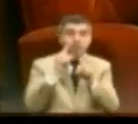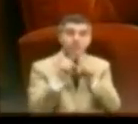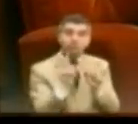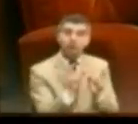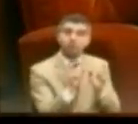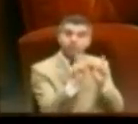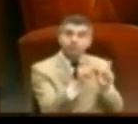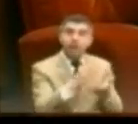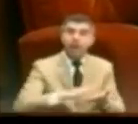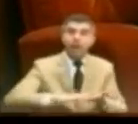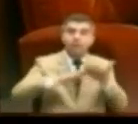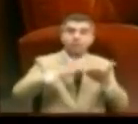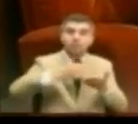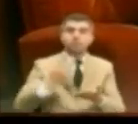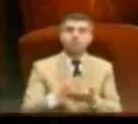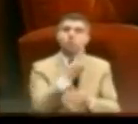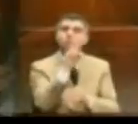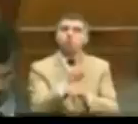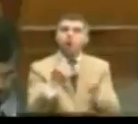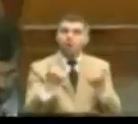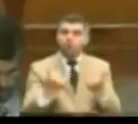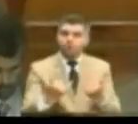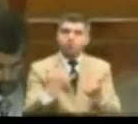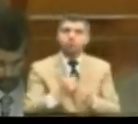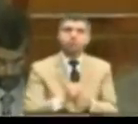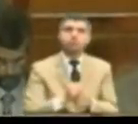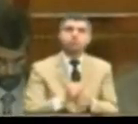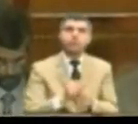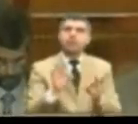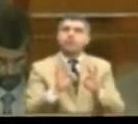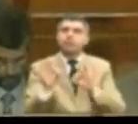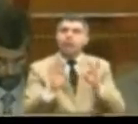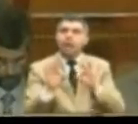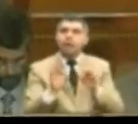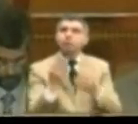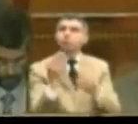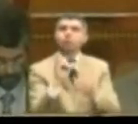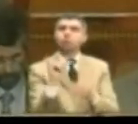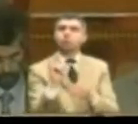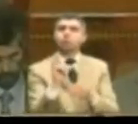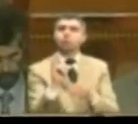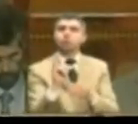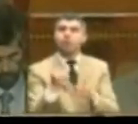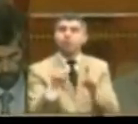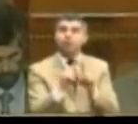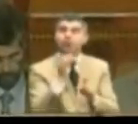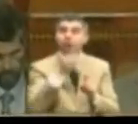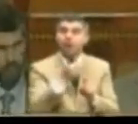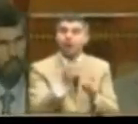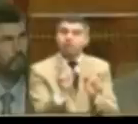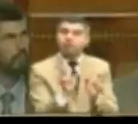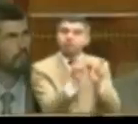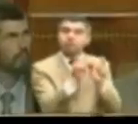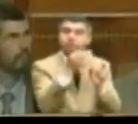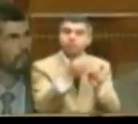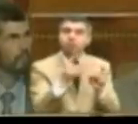بهم وبقضاياهم. لهذا أسألكم السيد الوزير المحترم، ما هي التدابير التي تنوون اتخاذها للحفاظ